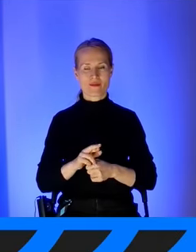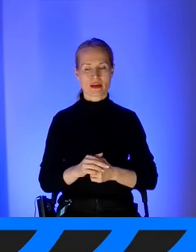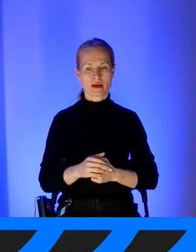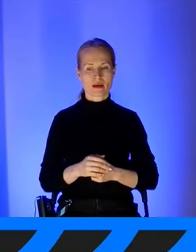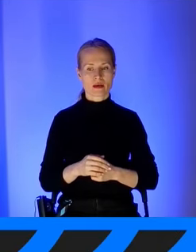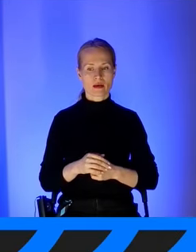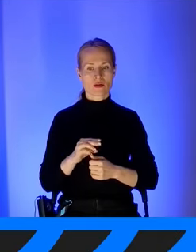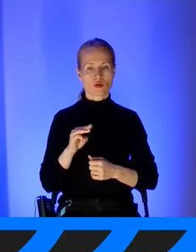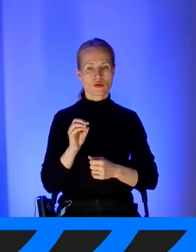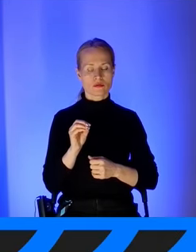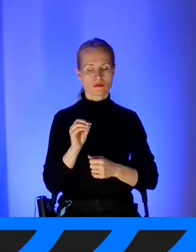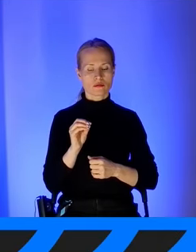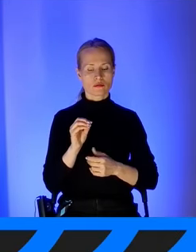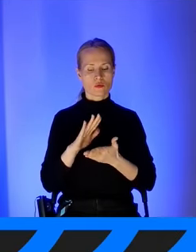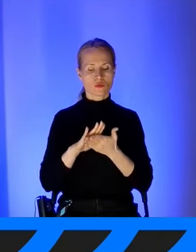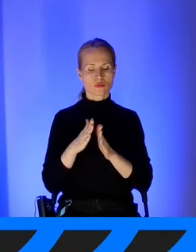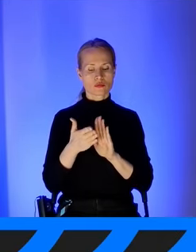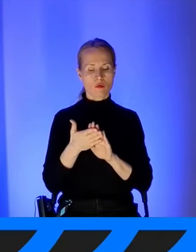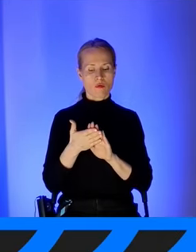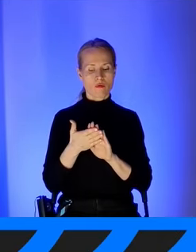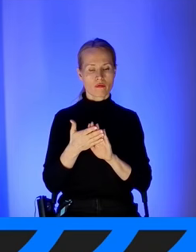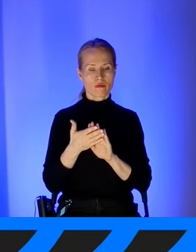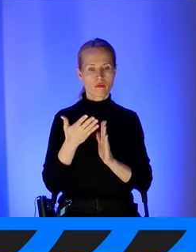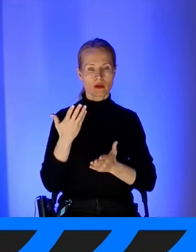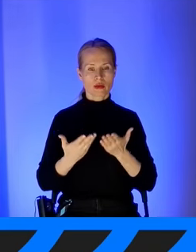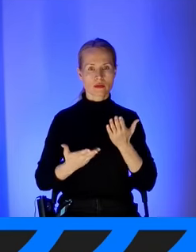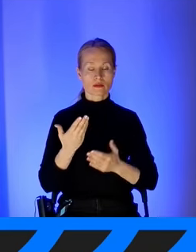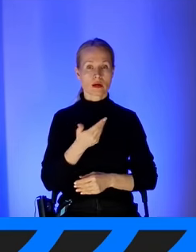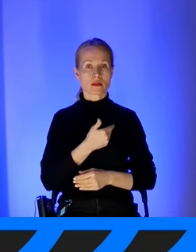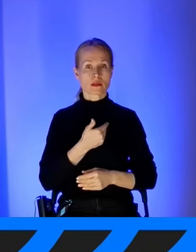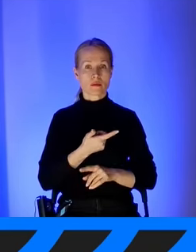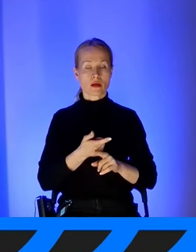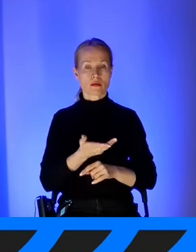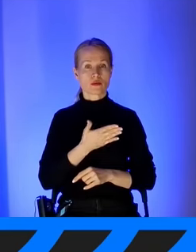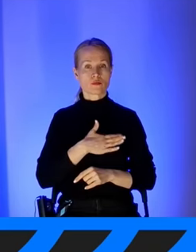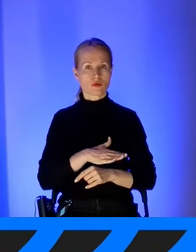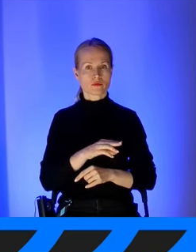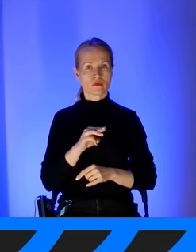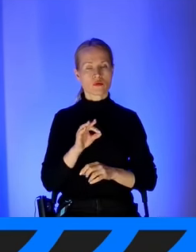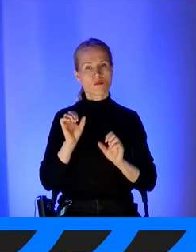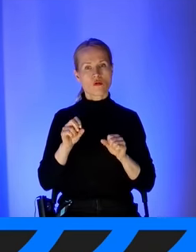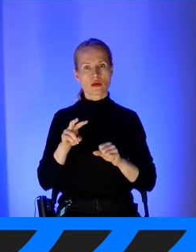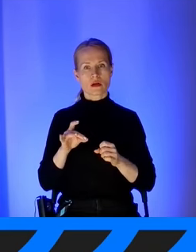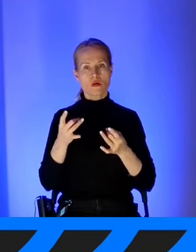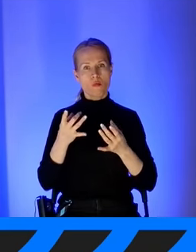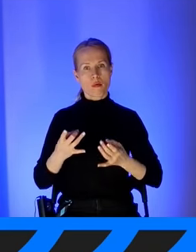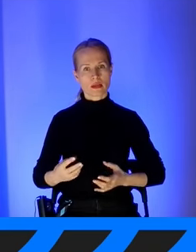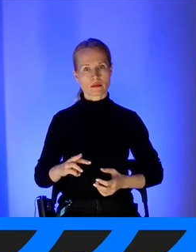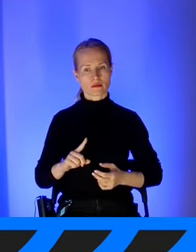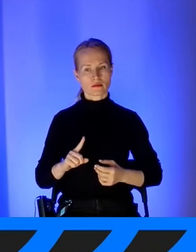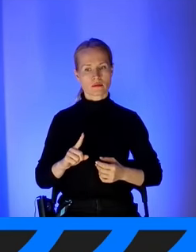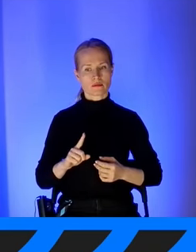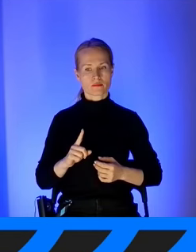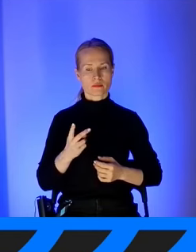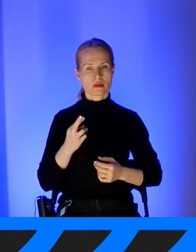если это Скажем мы захотим это использовать то можно ли упростить